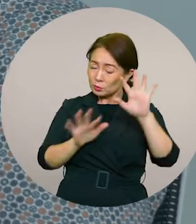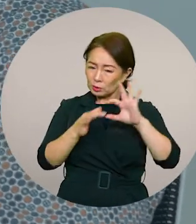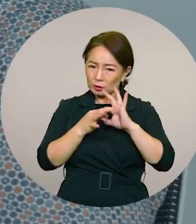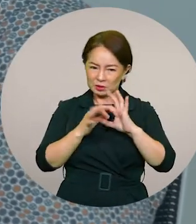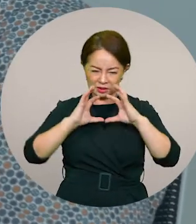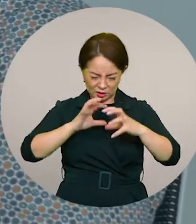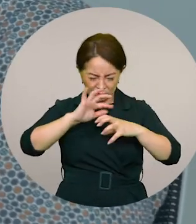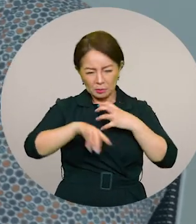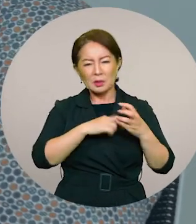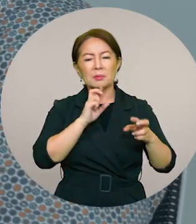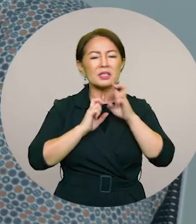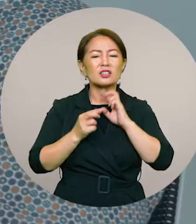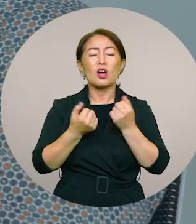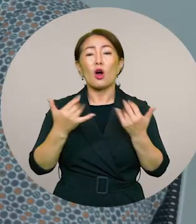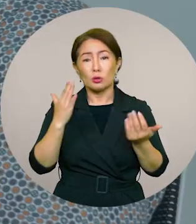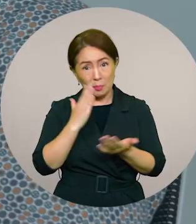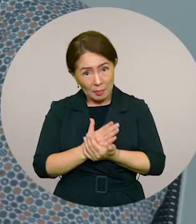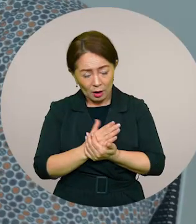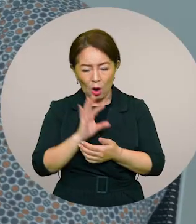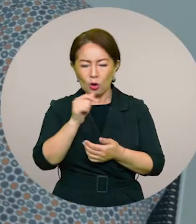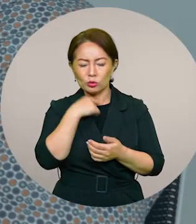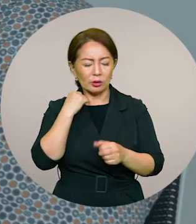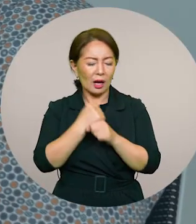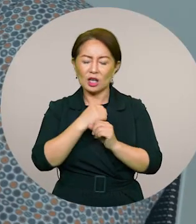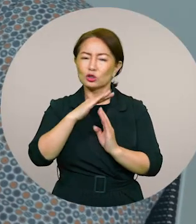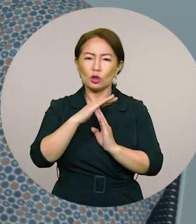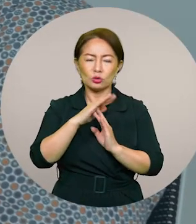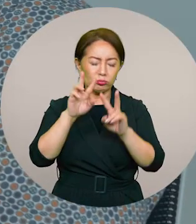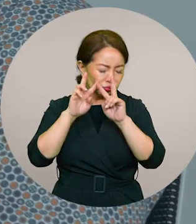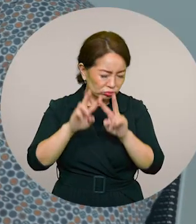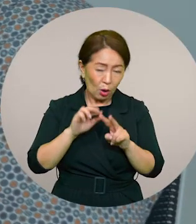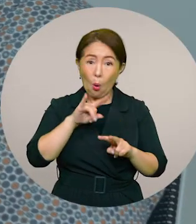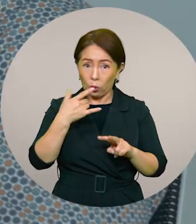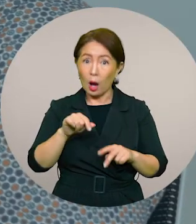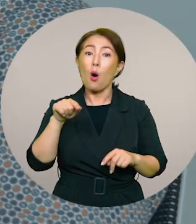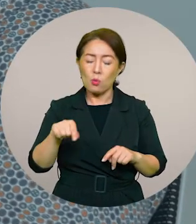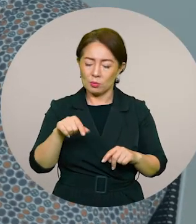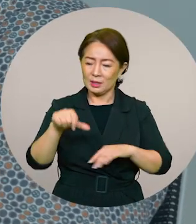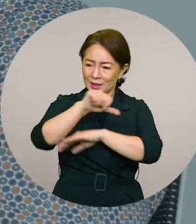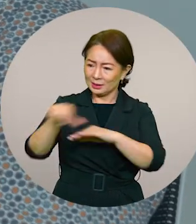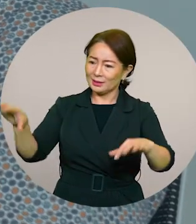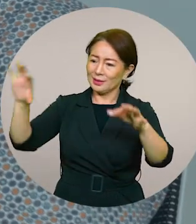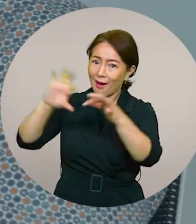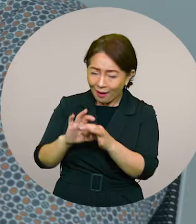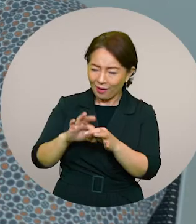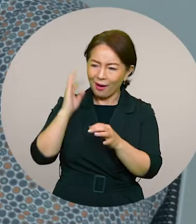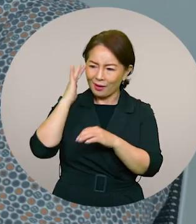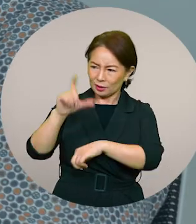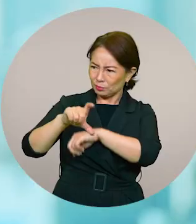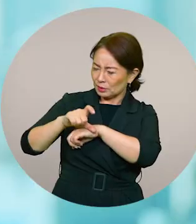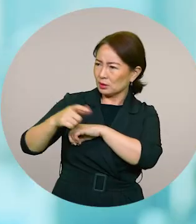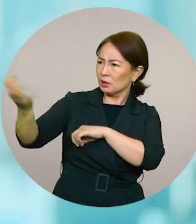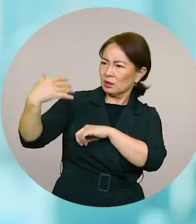олон сорилттой тулгарч байна. Оюу толгой үйл ажиллагаагаа зогсоогоогүй цөөн уурхайныг хил хаахад бид гадаад мэрэгжилтнүүдийнхээ 70%-ийг